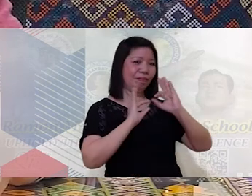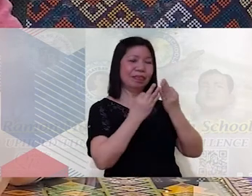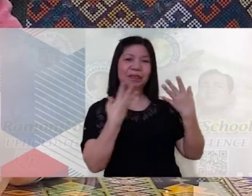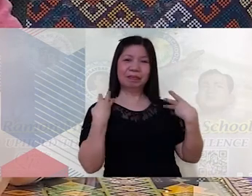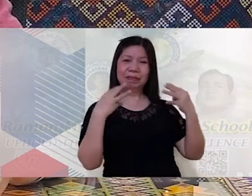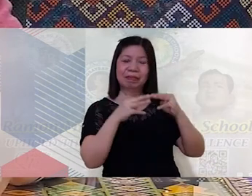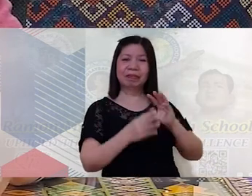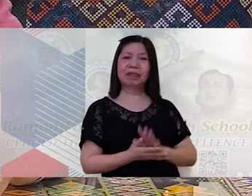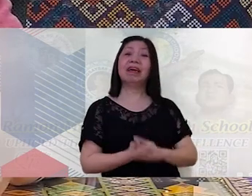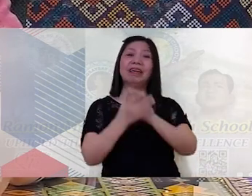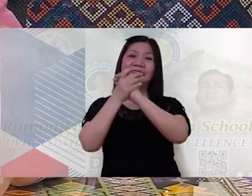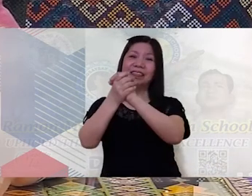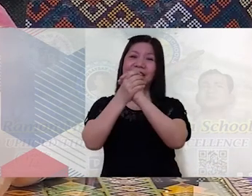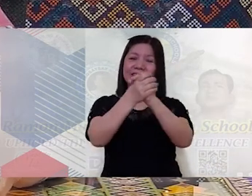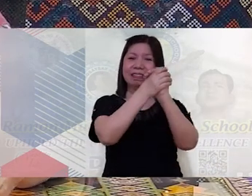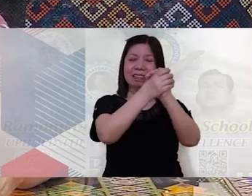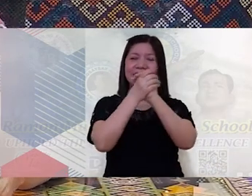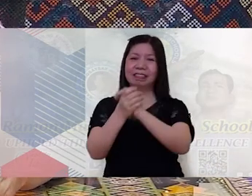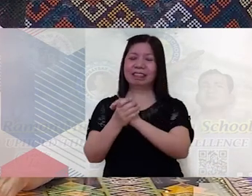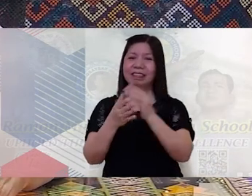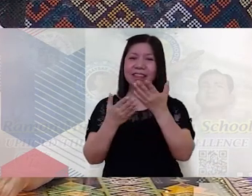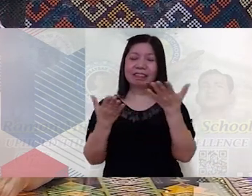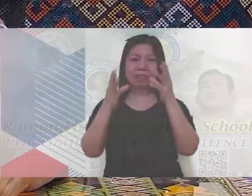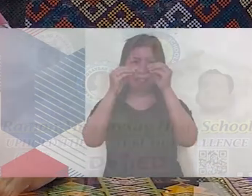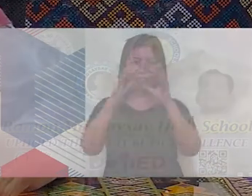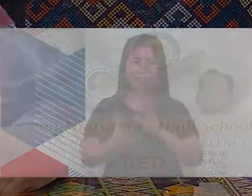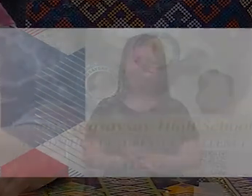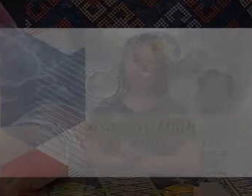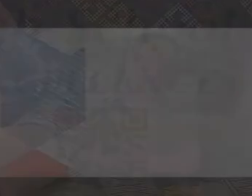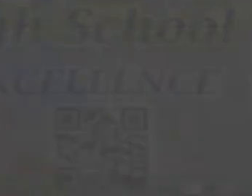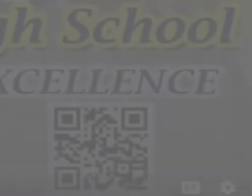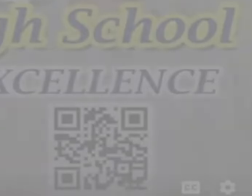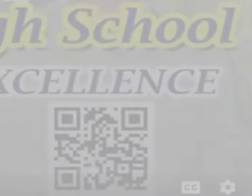family members. Congratulations to you, teachers.